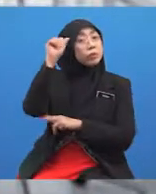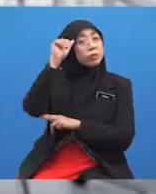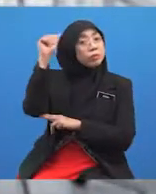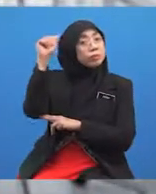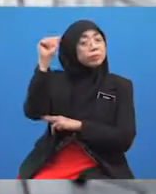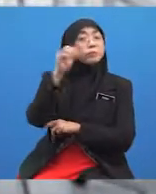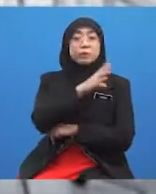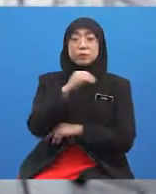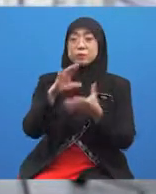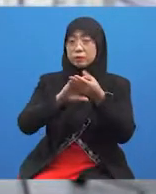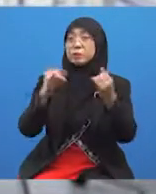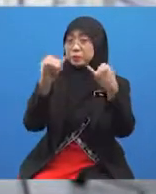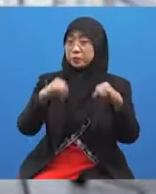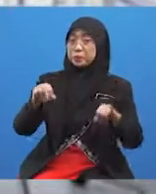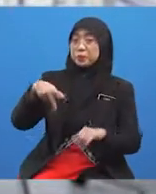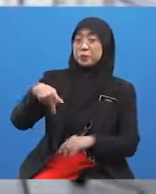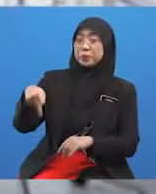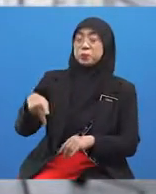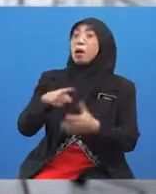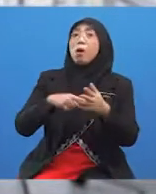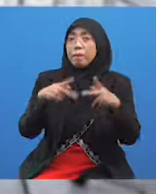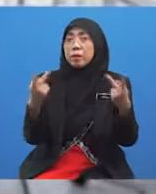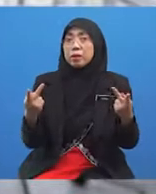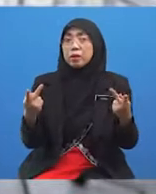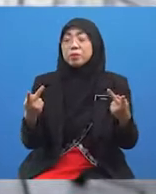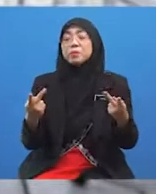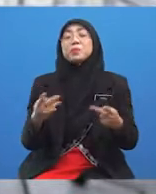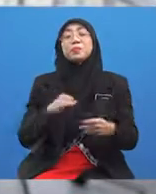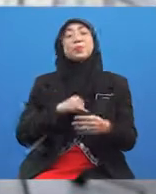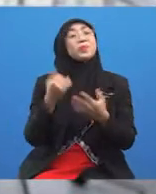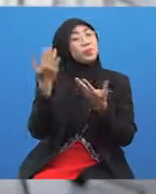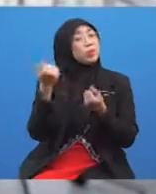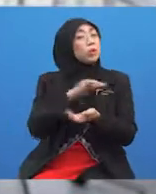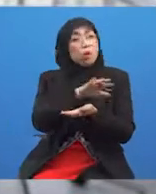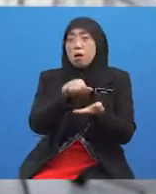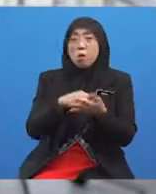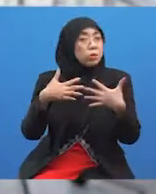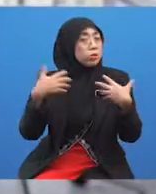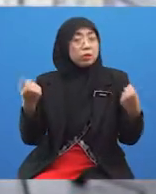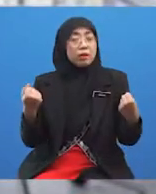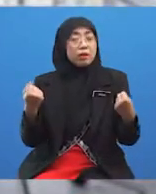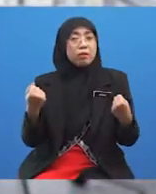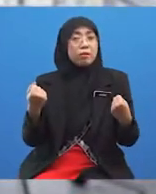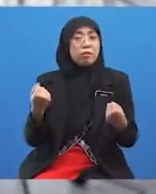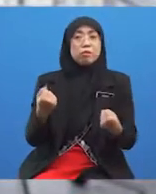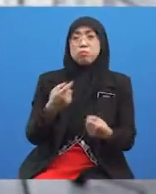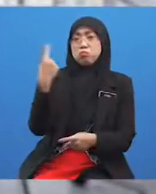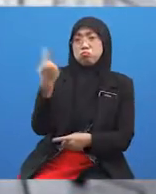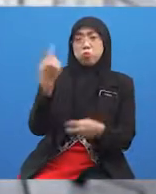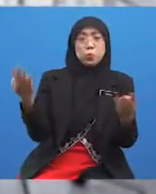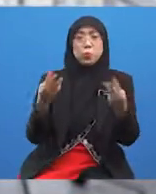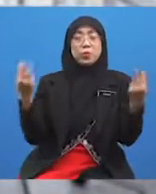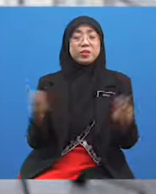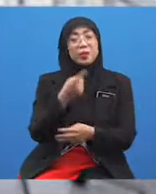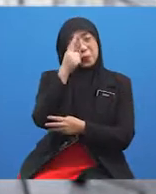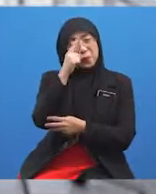Assalamualaikum dan salam sejahtera pelajar. Apa khabar semua? Cikgu harap pelajar-pelajar sihat dan sentiasa bermotivasi untuk